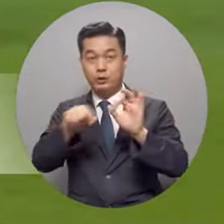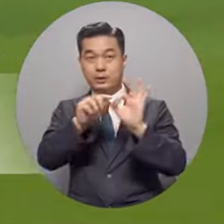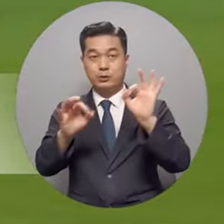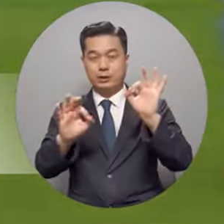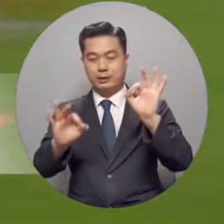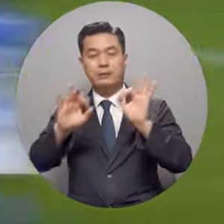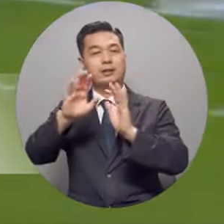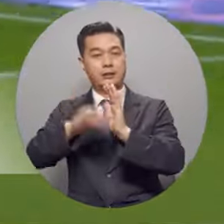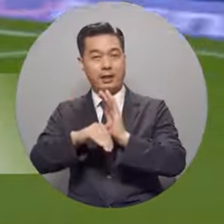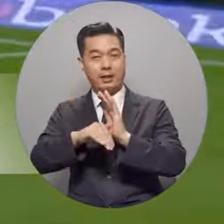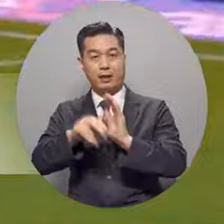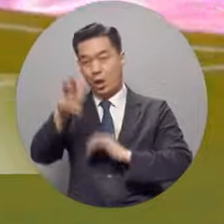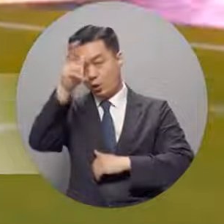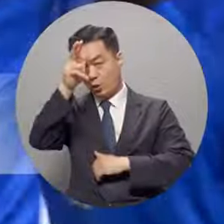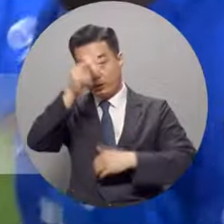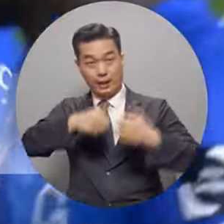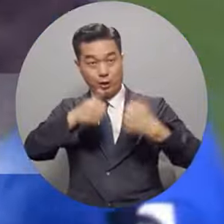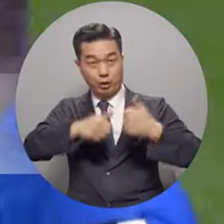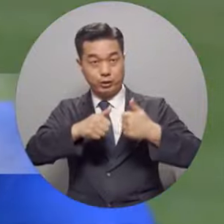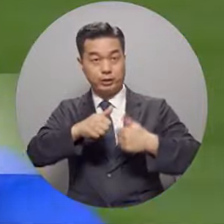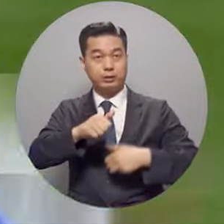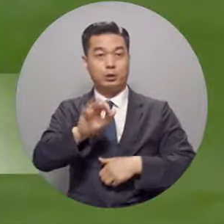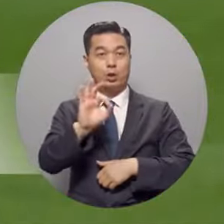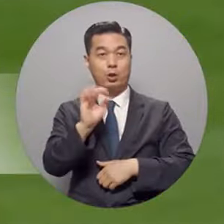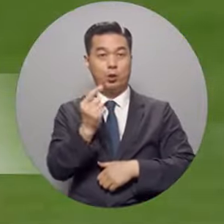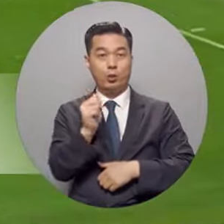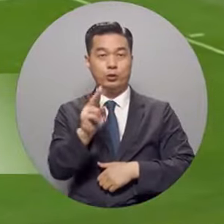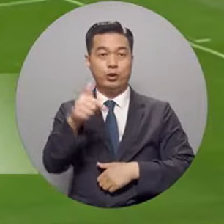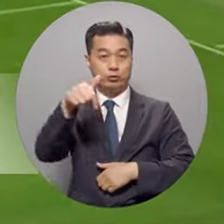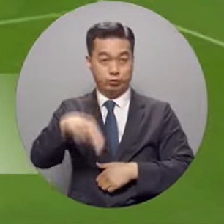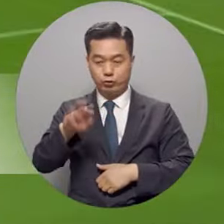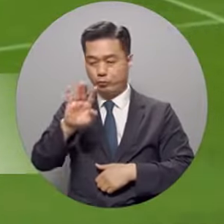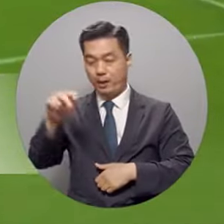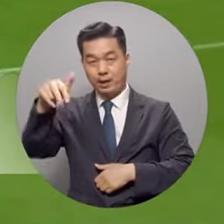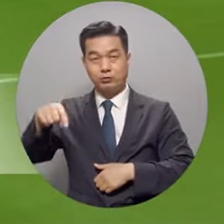요르단전을 앞두고 오현규와 배준호, 김주성 등 공수에서 새